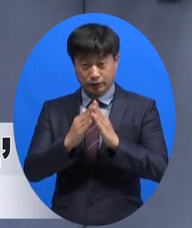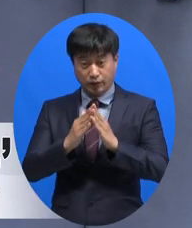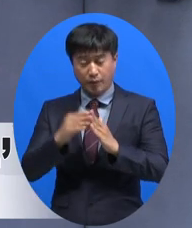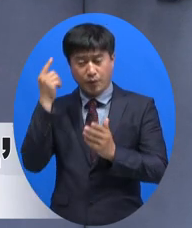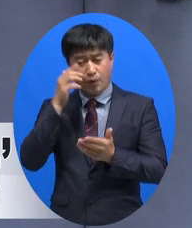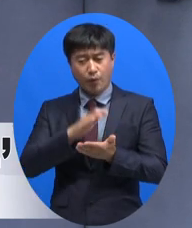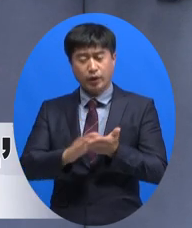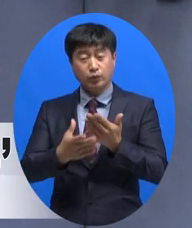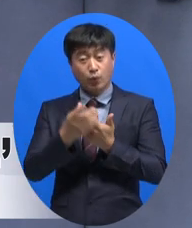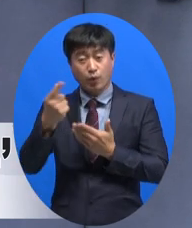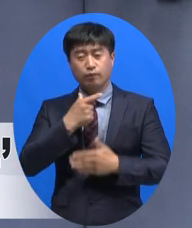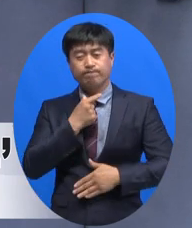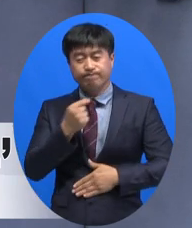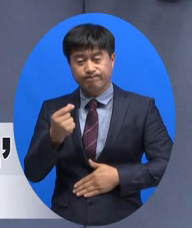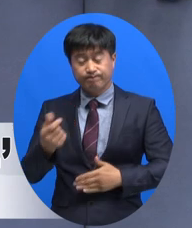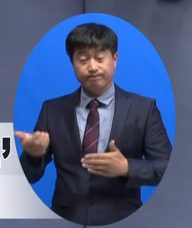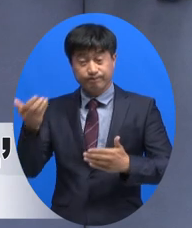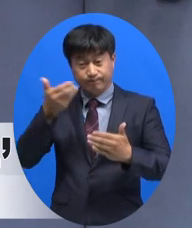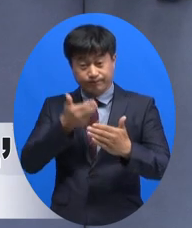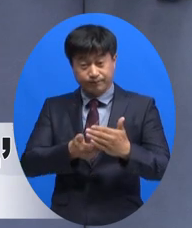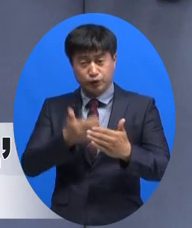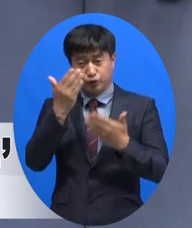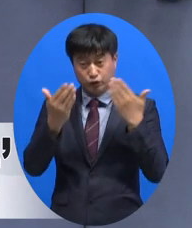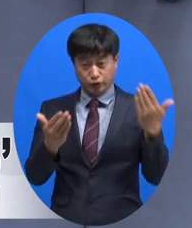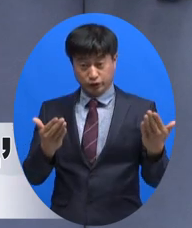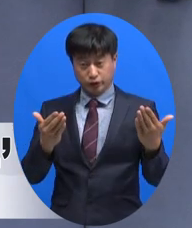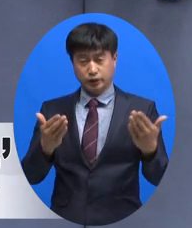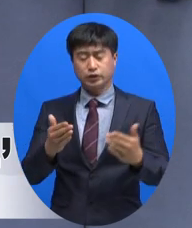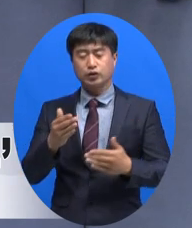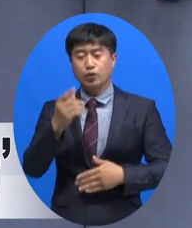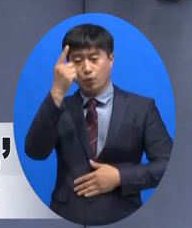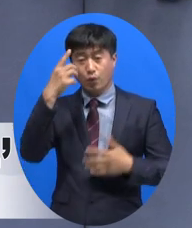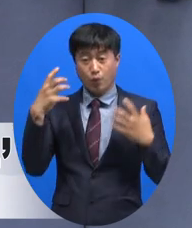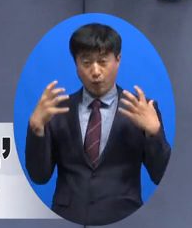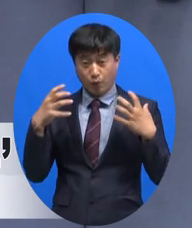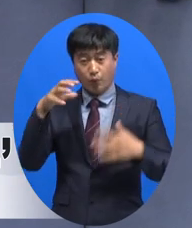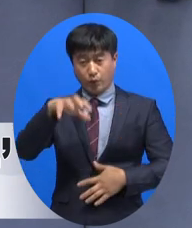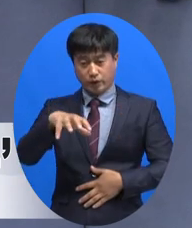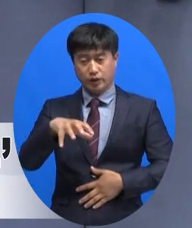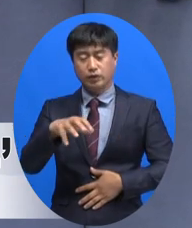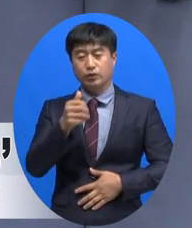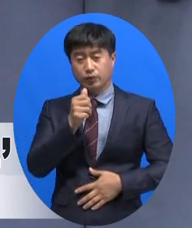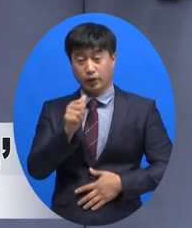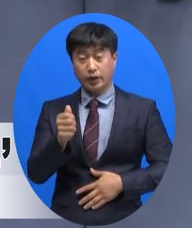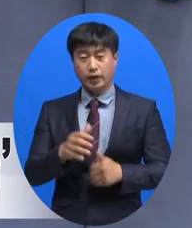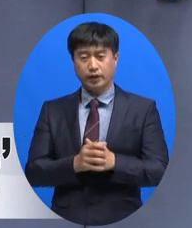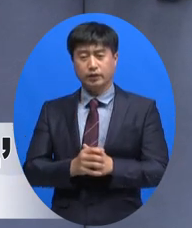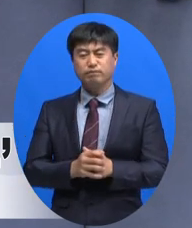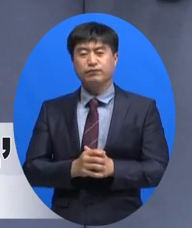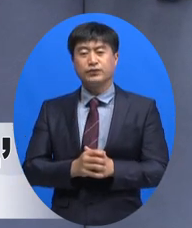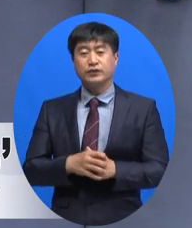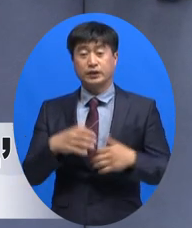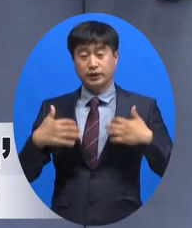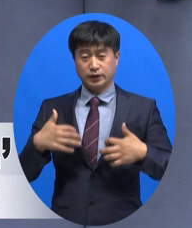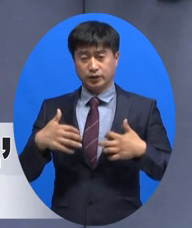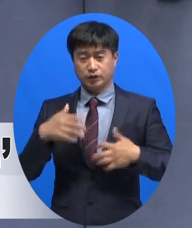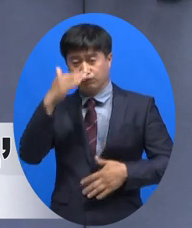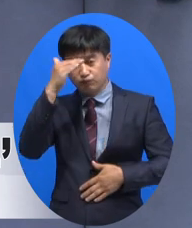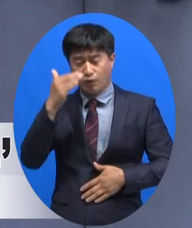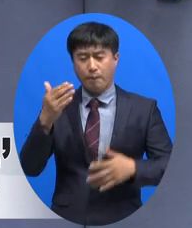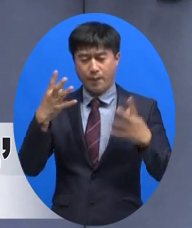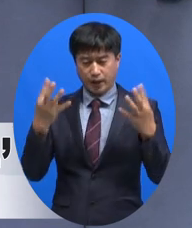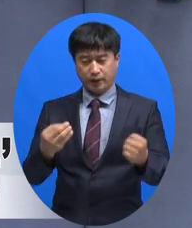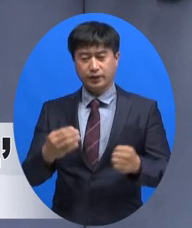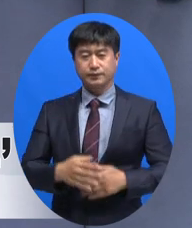평화통일의 바람을 담은 전시회가 경기도청 광교청사에서 열리고 있는데요 다양한 볼거리와 함께 즐길거리도 풍성하게